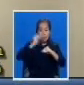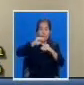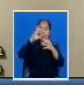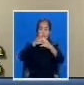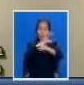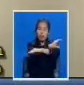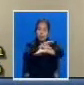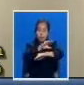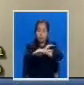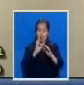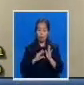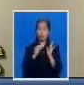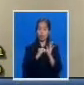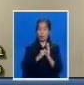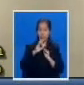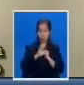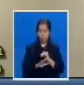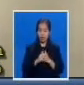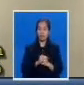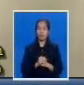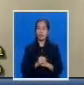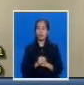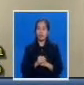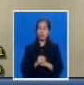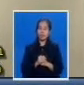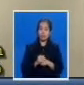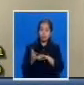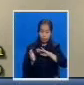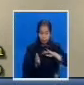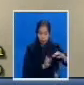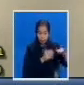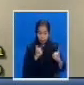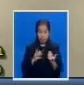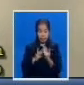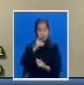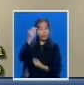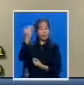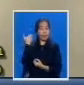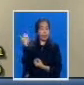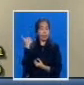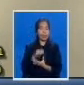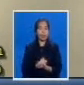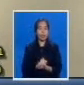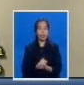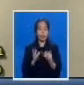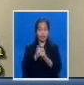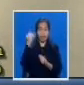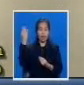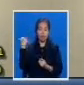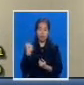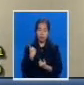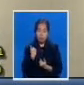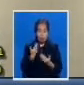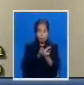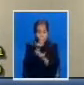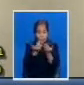นในกรุงเทพมหานครด้วยนอกจากนั้นครับในสัปดาห์ที่ผ่านมานี้เนี่ยได้มีการติดตามการแก้